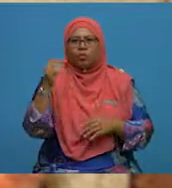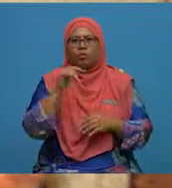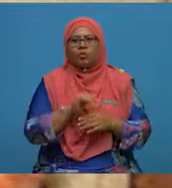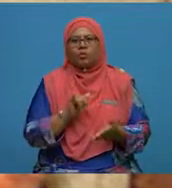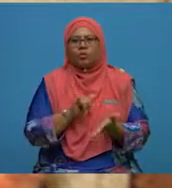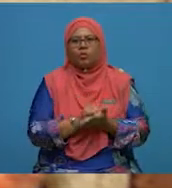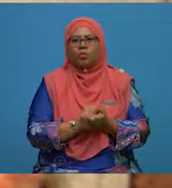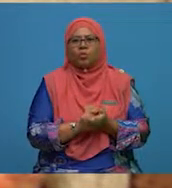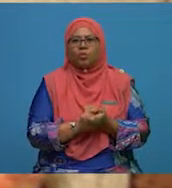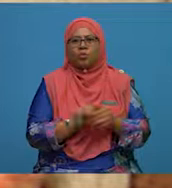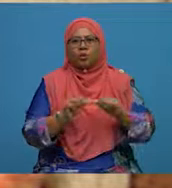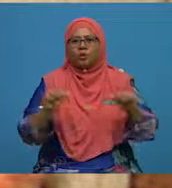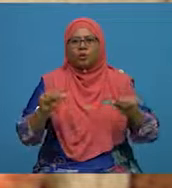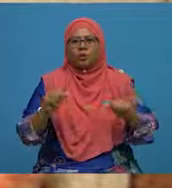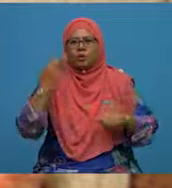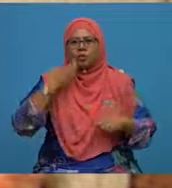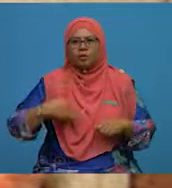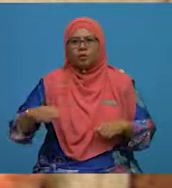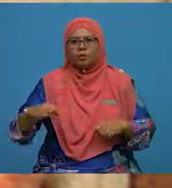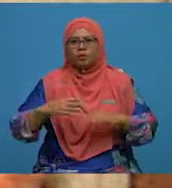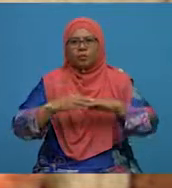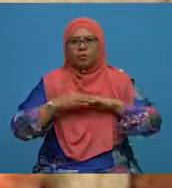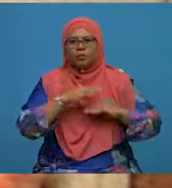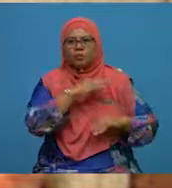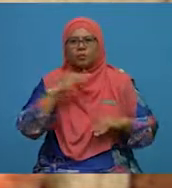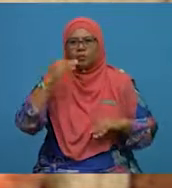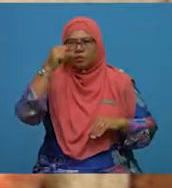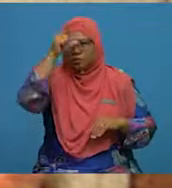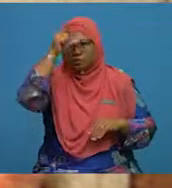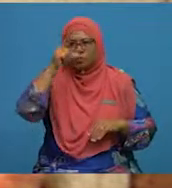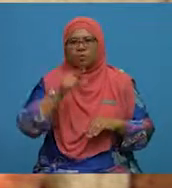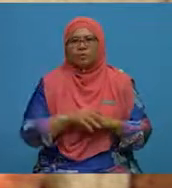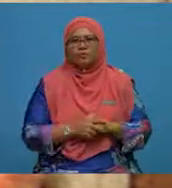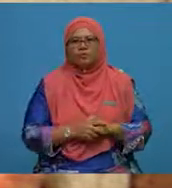iaitu anti-Perancis, British dan Turki.